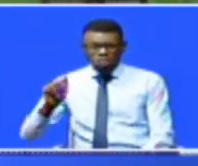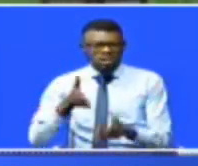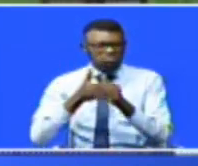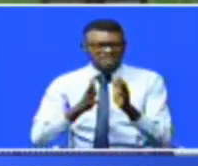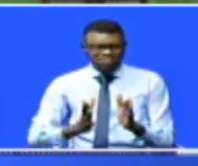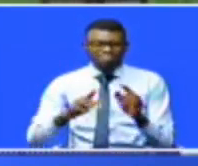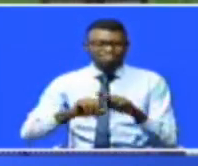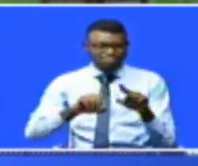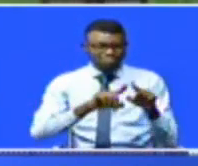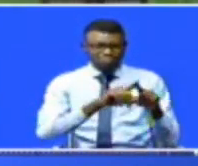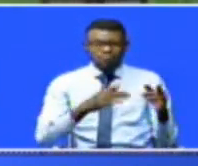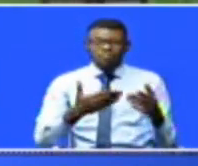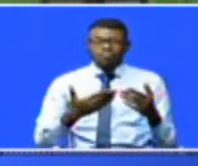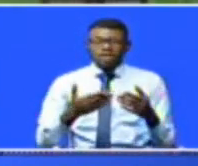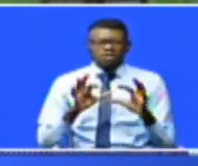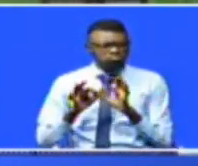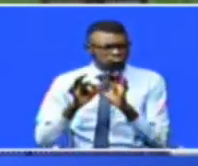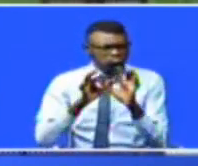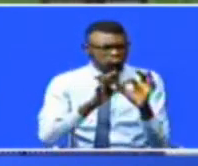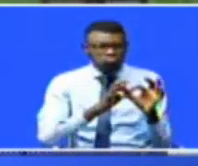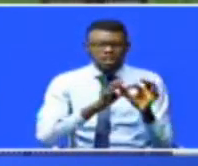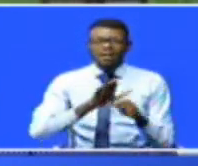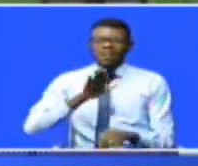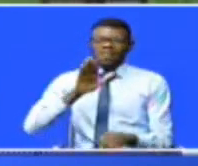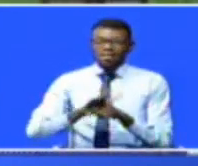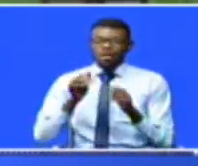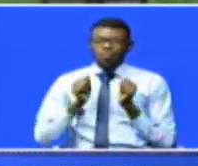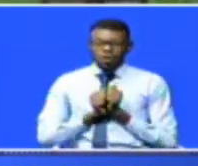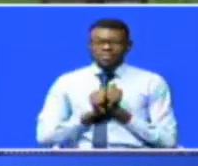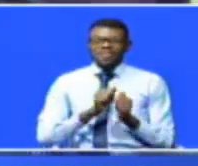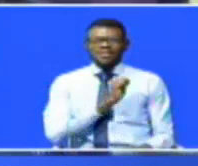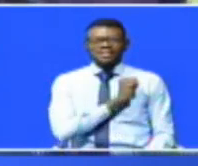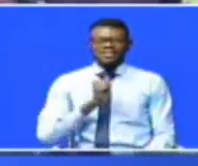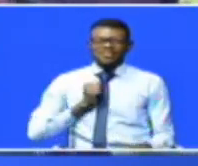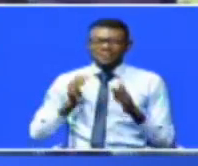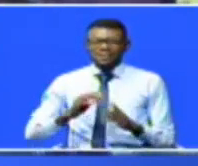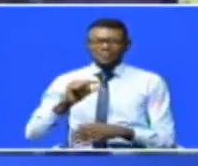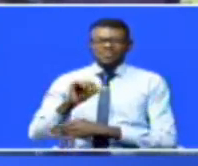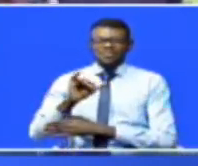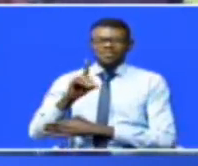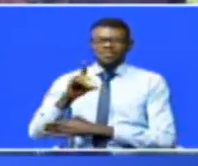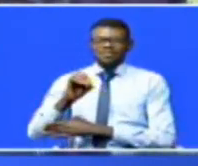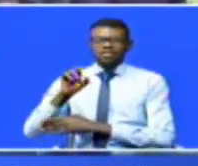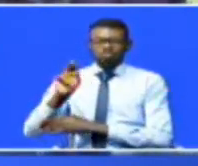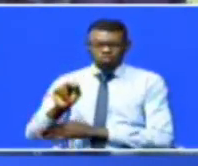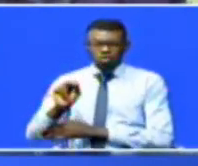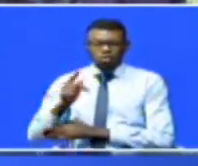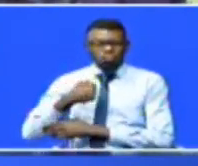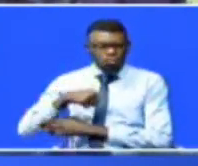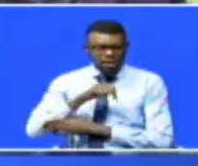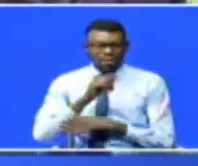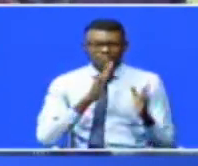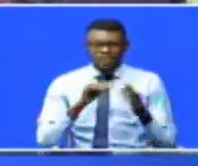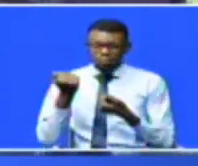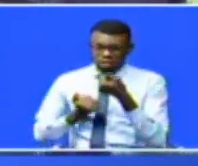kwamba wana ushirika mkubwa na urafiki mkubwa na Mheshimiwa Senator Gideon Moi. Kwa hiyo tutamuunga mkono na tutaendelea